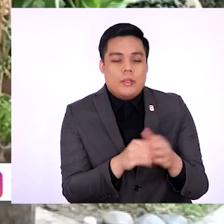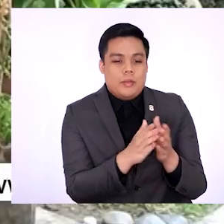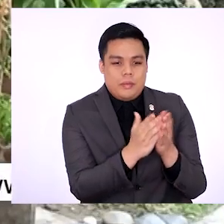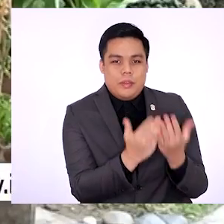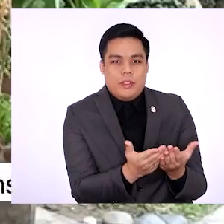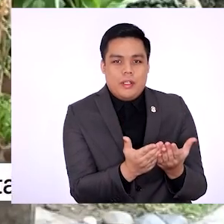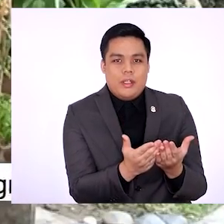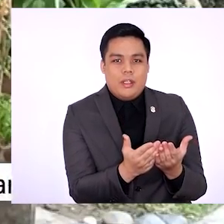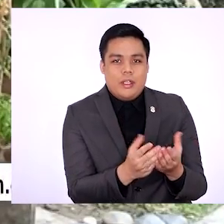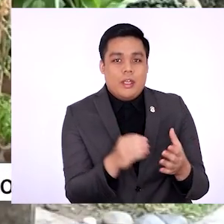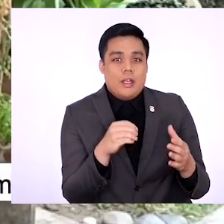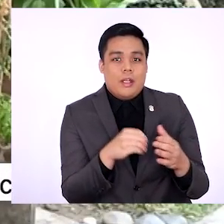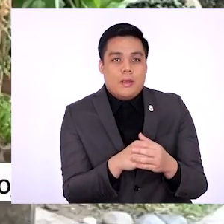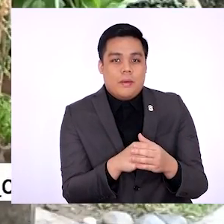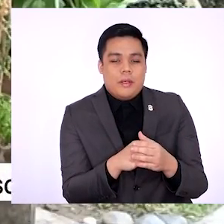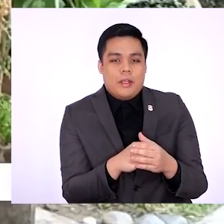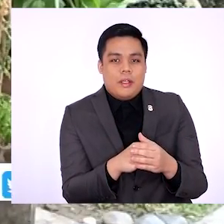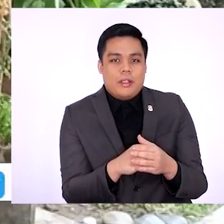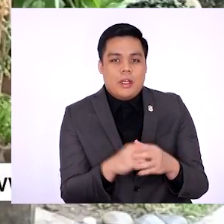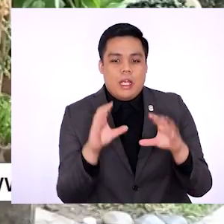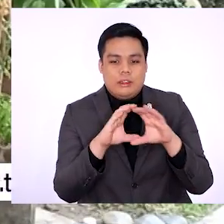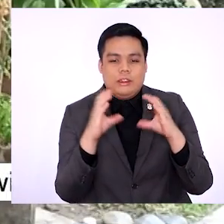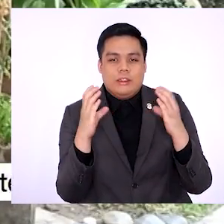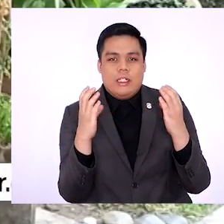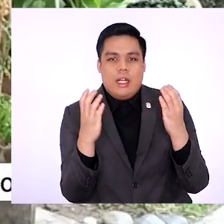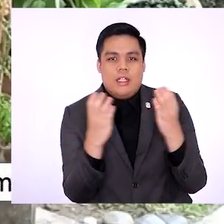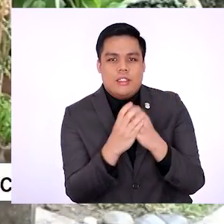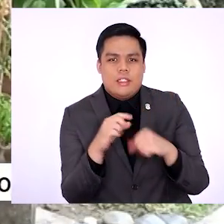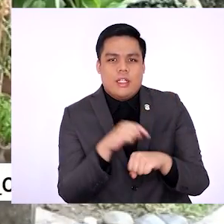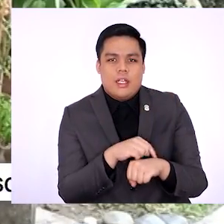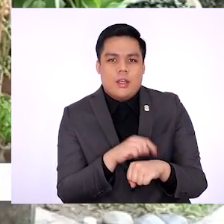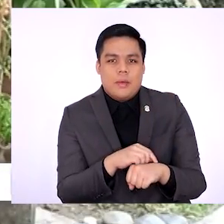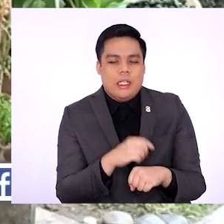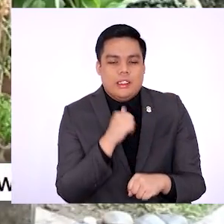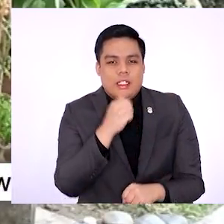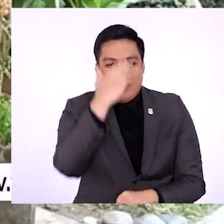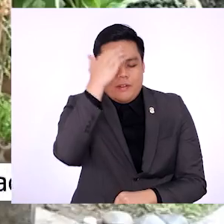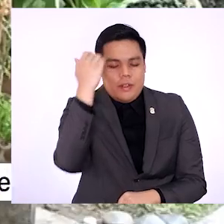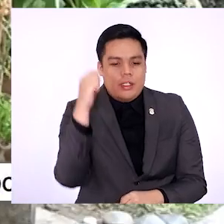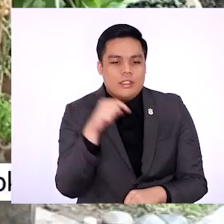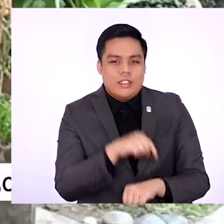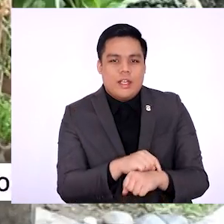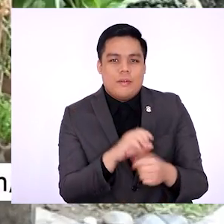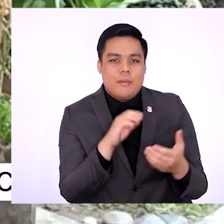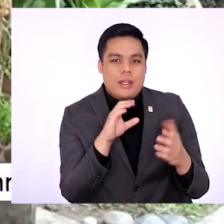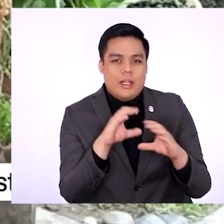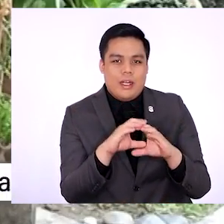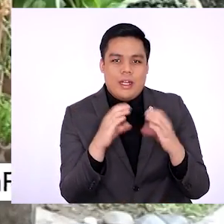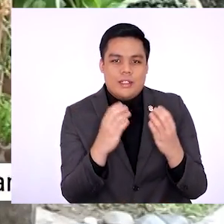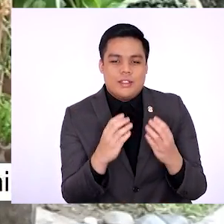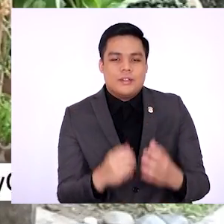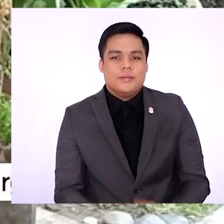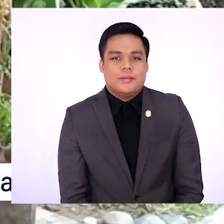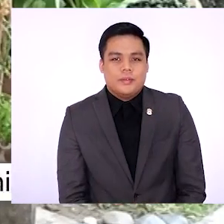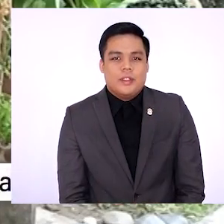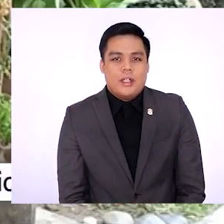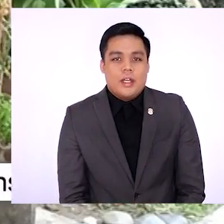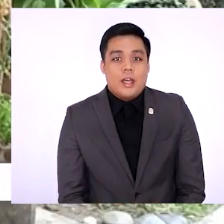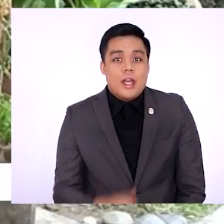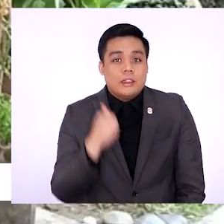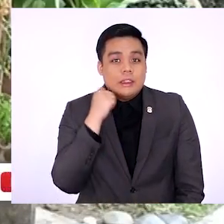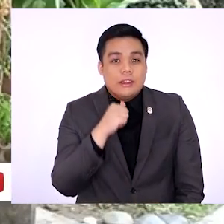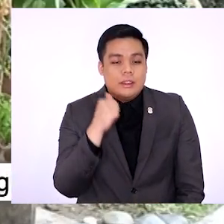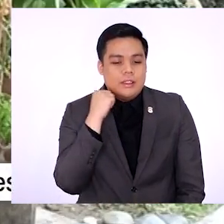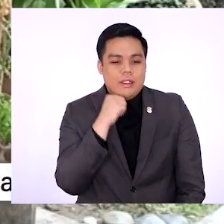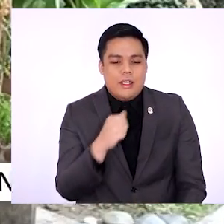nilagyan ko po ng class schedule upang hindi ko po makaligtaan ang oras ng aking klase. Naglagay din po ako ng daily task upang malaman